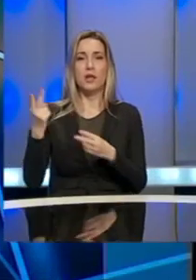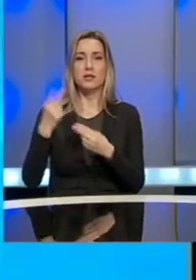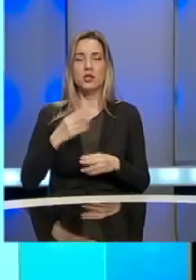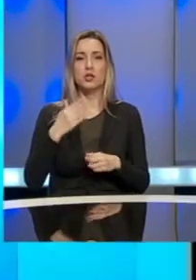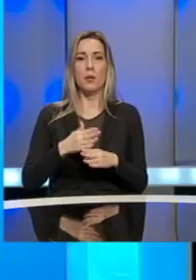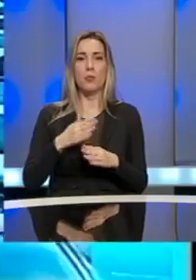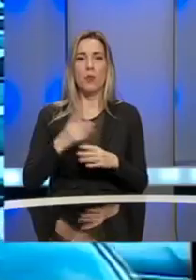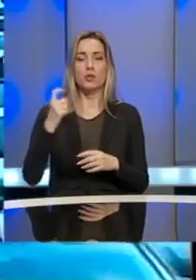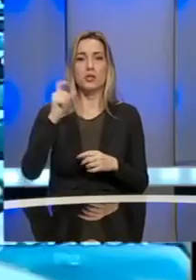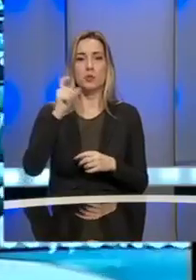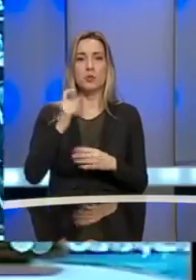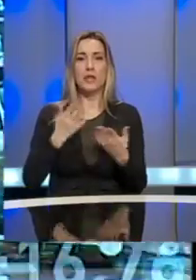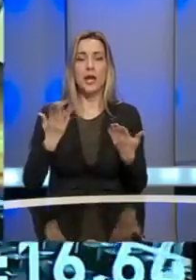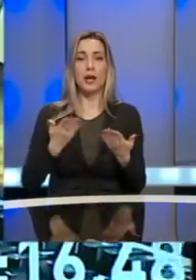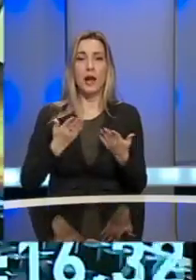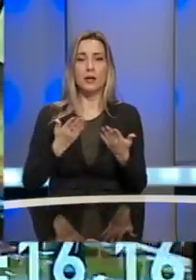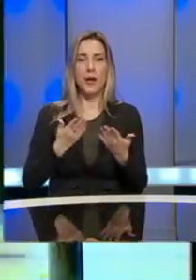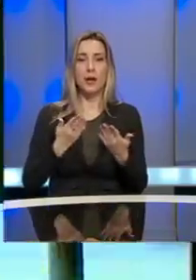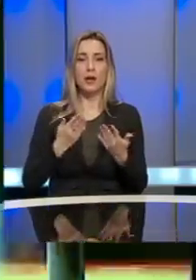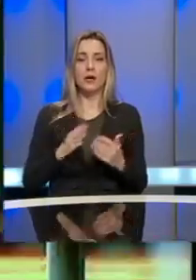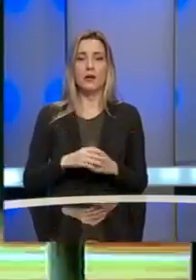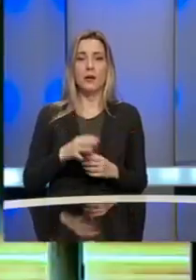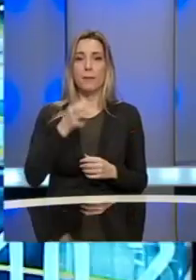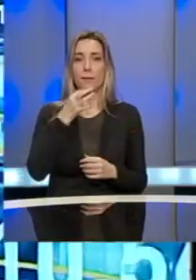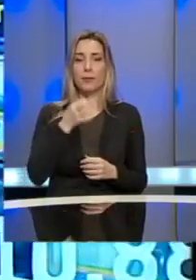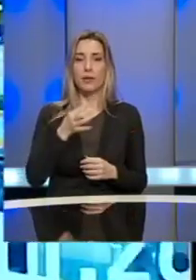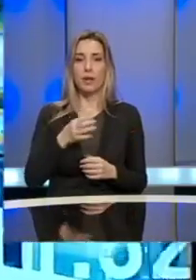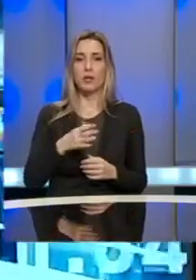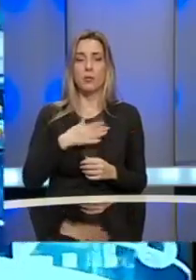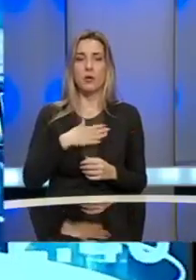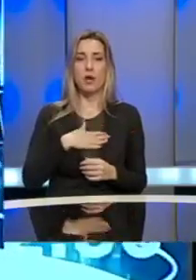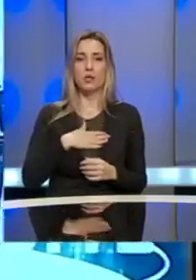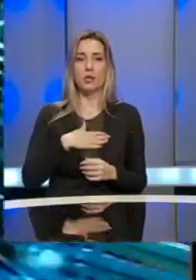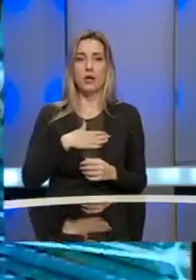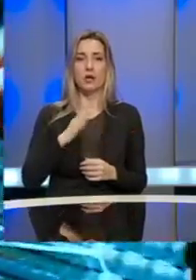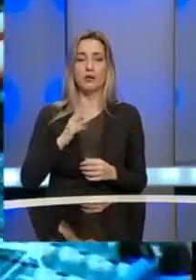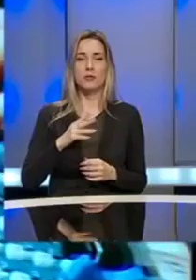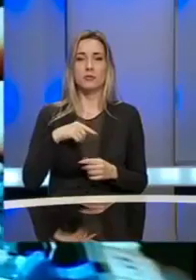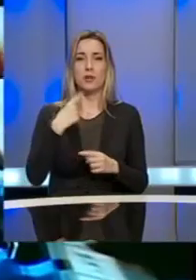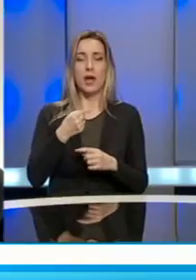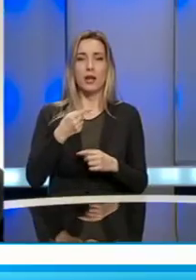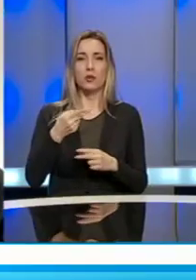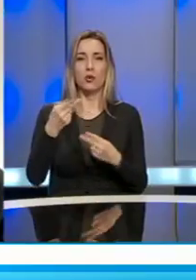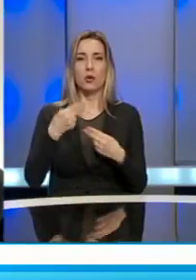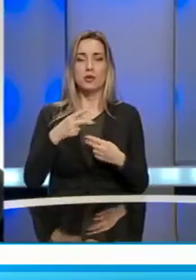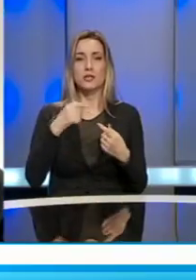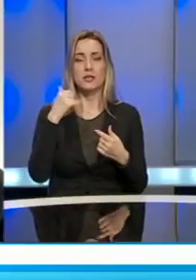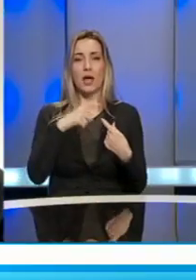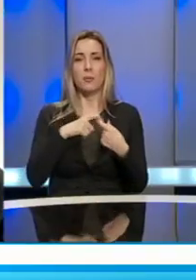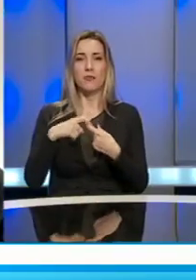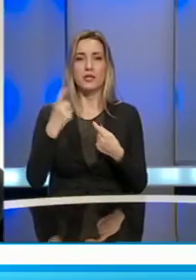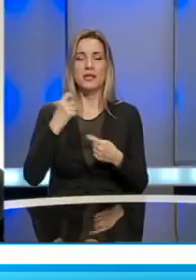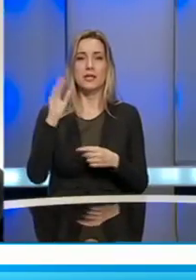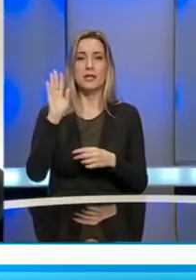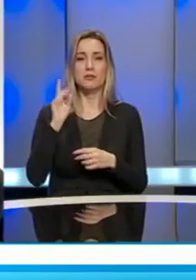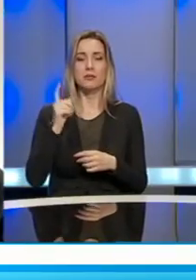pomoć iz Turske. Kada? Između ostalog pitat ćemo našeg narednog gosta na direktnoj Skype vezi iz